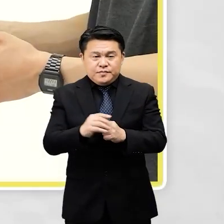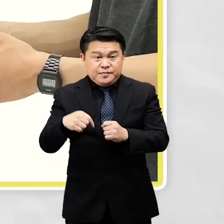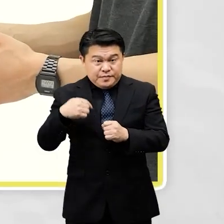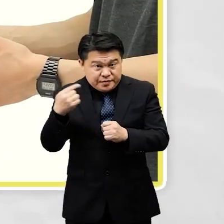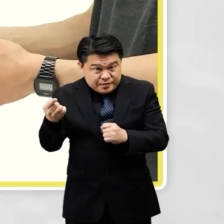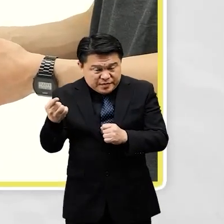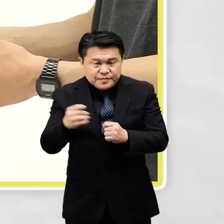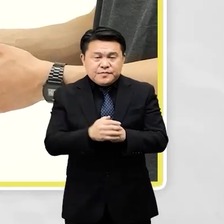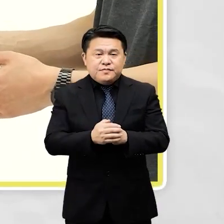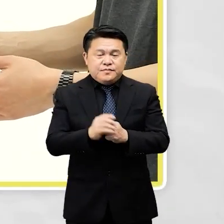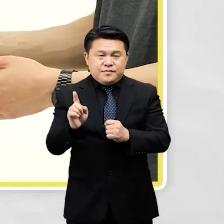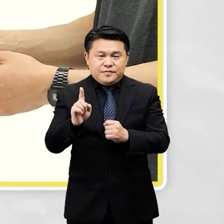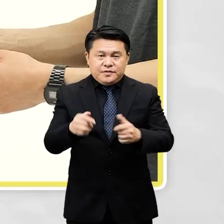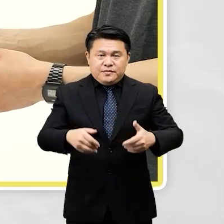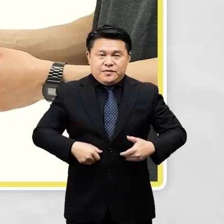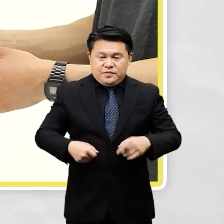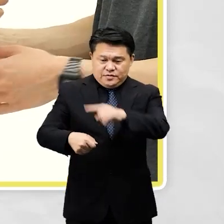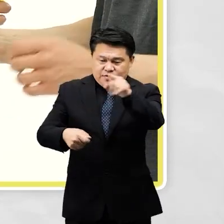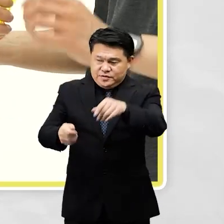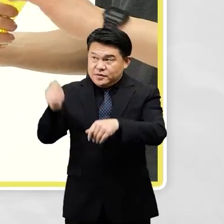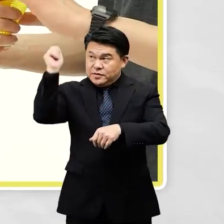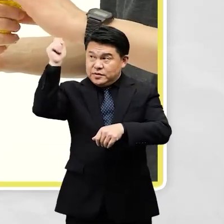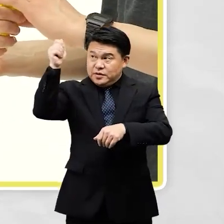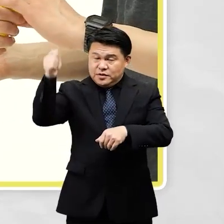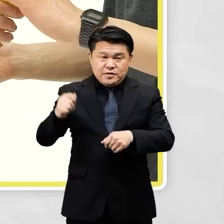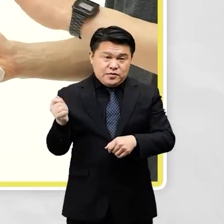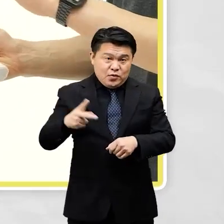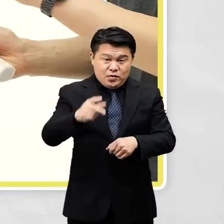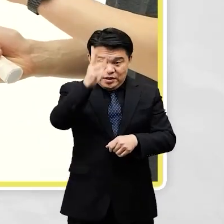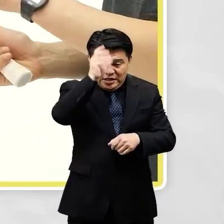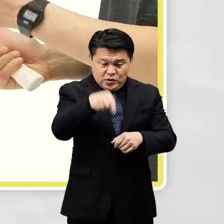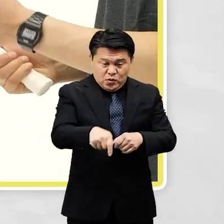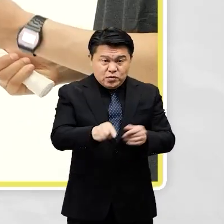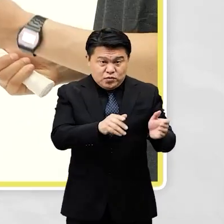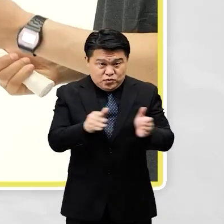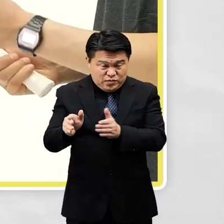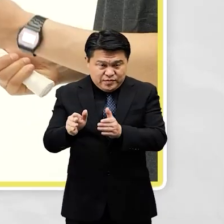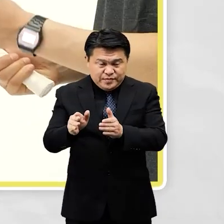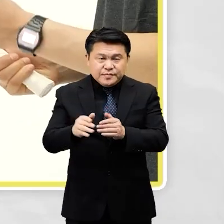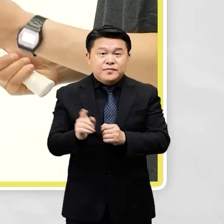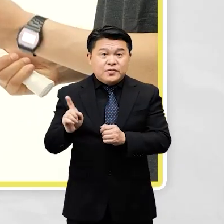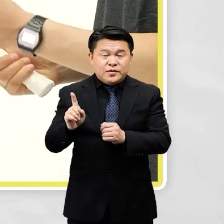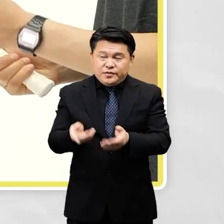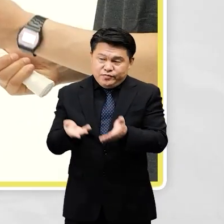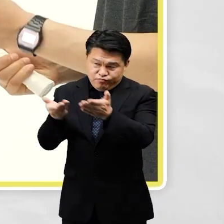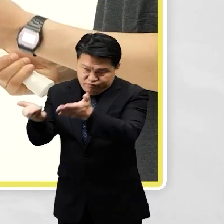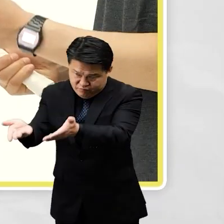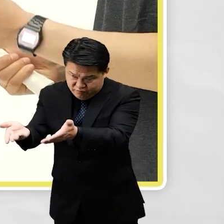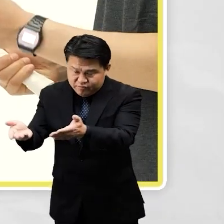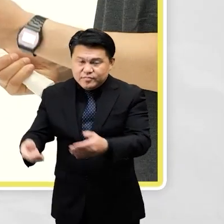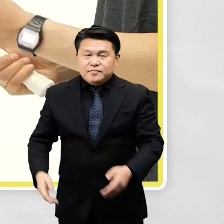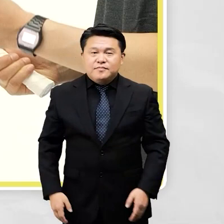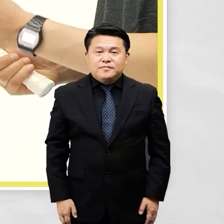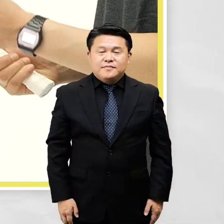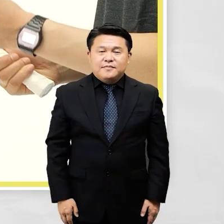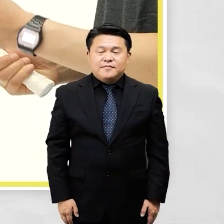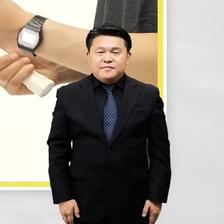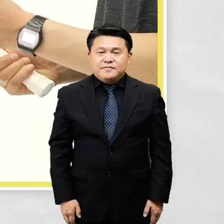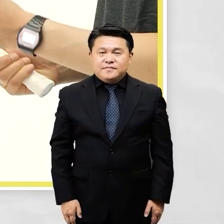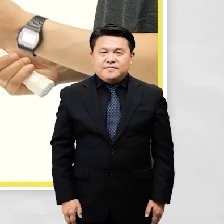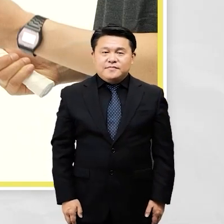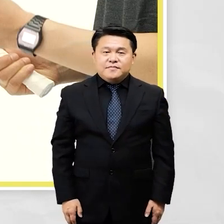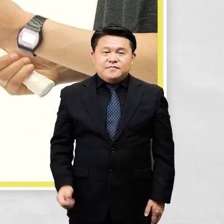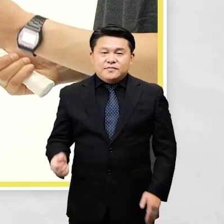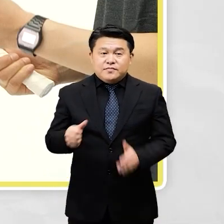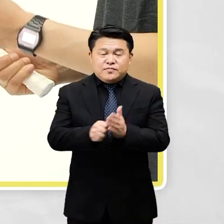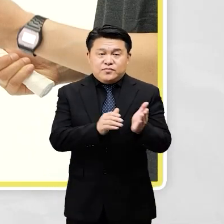배드민턴 프로그램 진행 시 필요한 라켓과 셔틀콕을 준비하여 프로그램 대상자에게 전달합니다. 프로그램